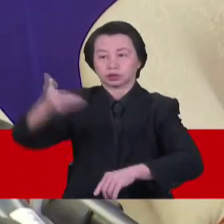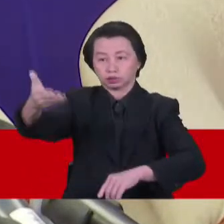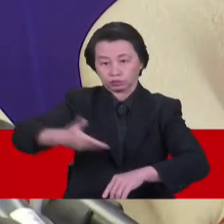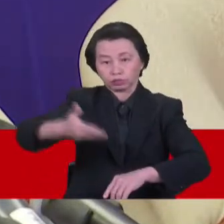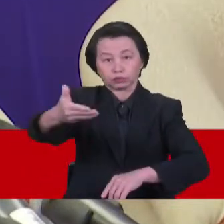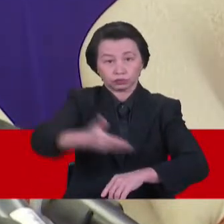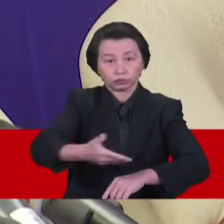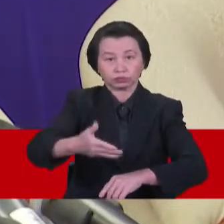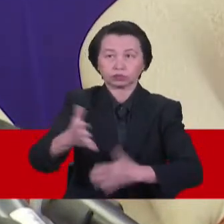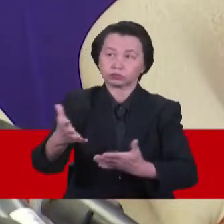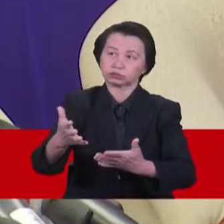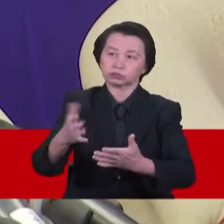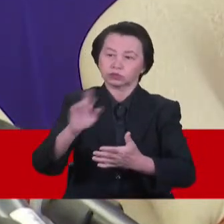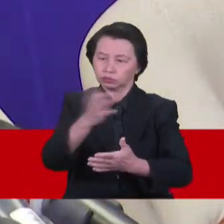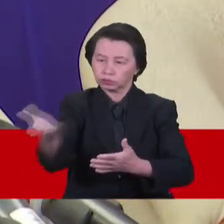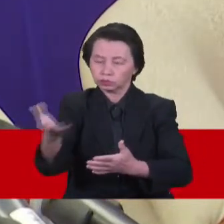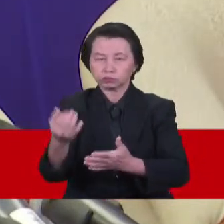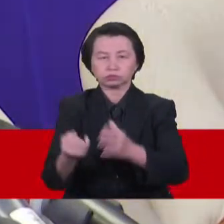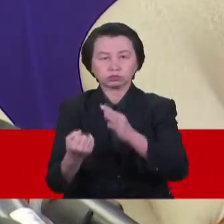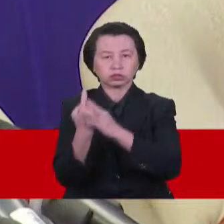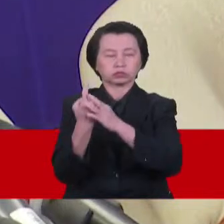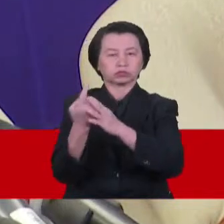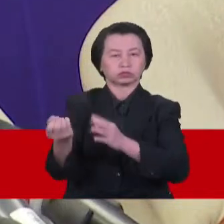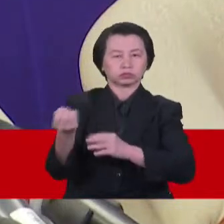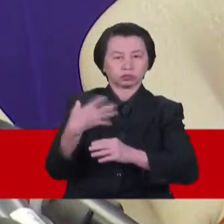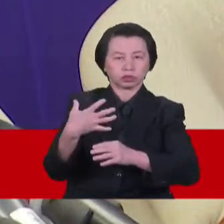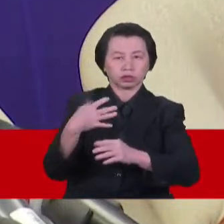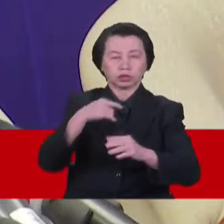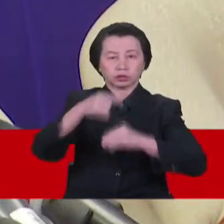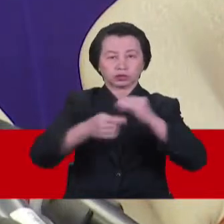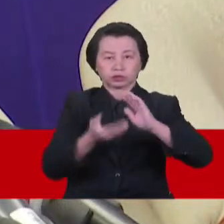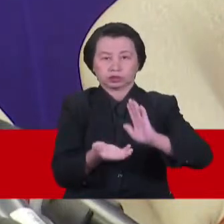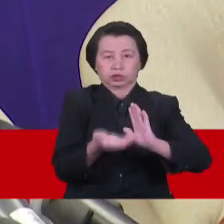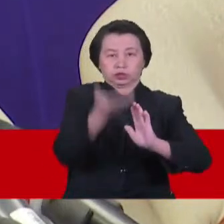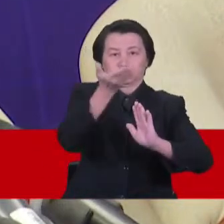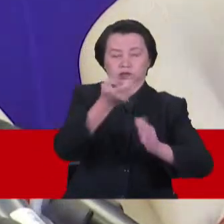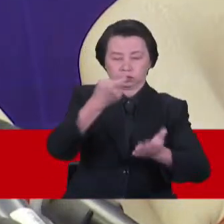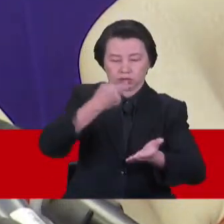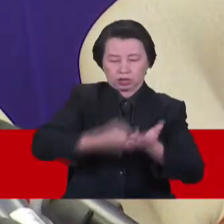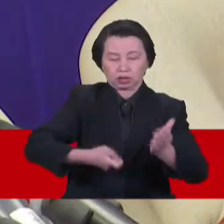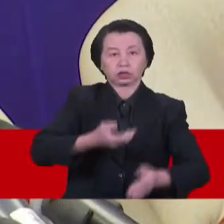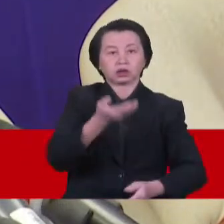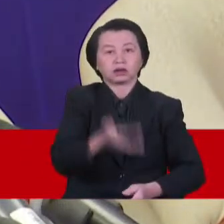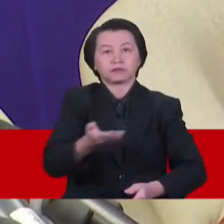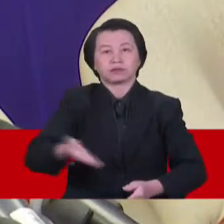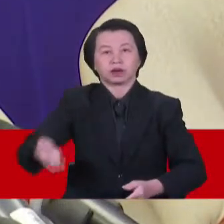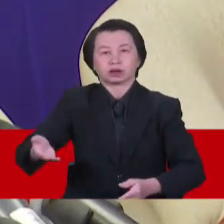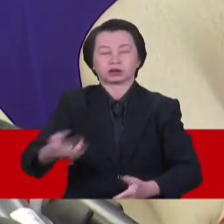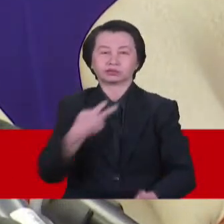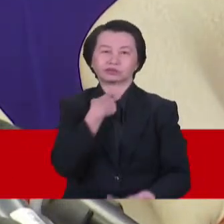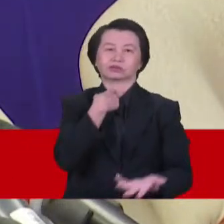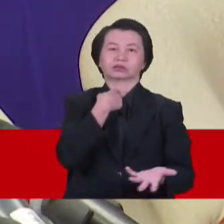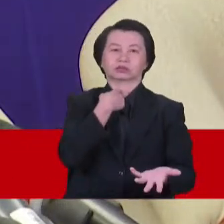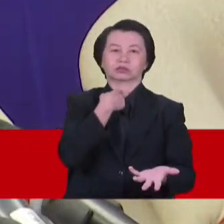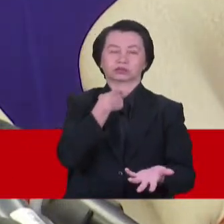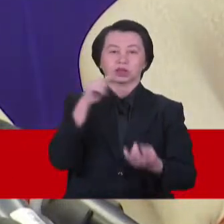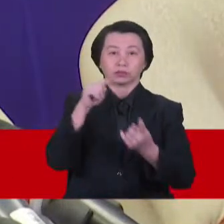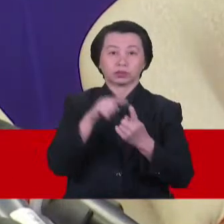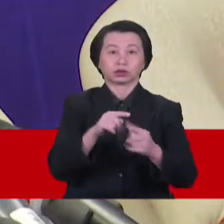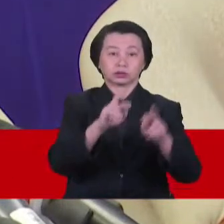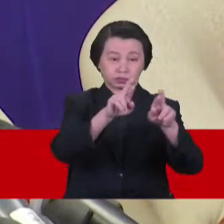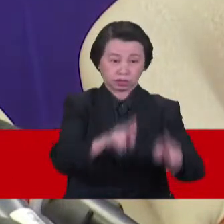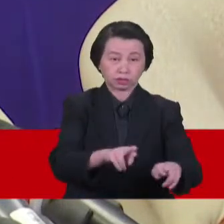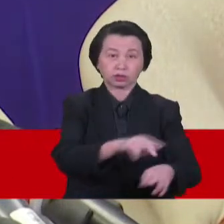dan antara isu yang dibangkitkan adalah kenaikan harga barang yang memberikan kesan kepada